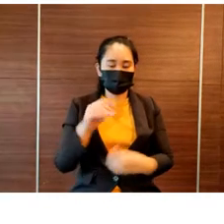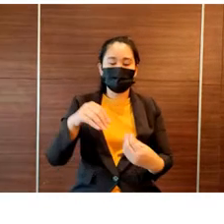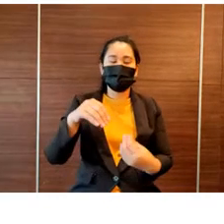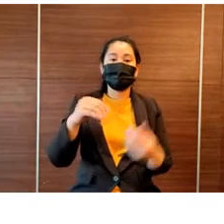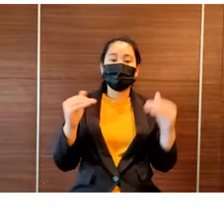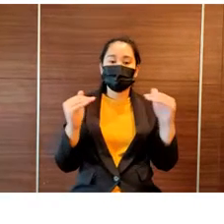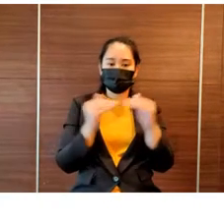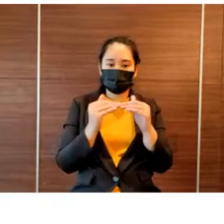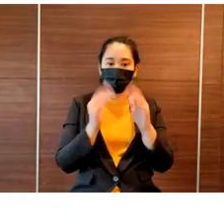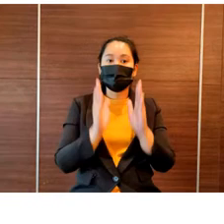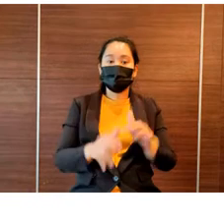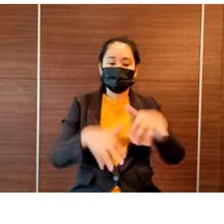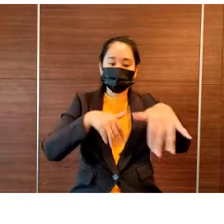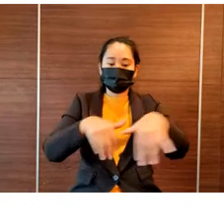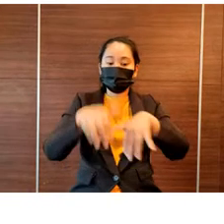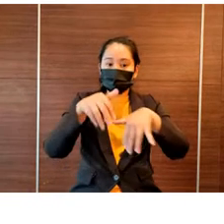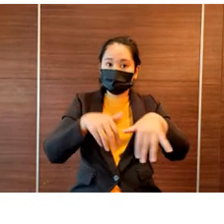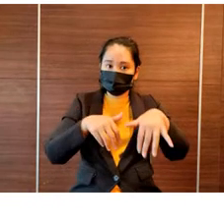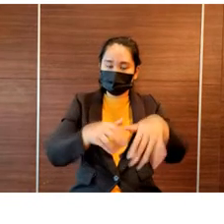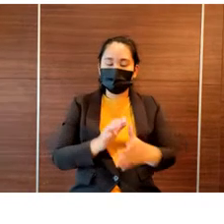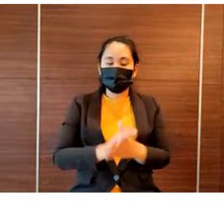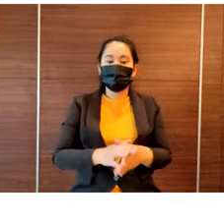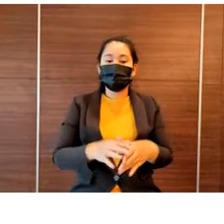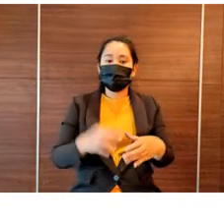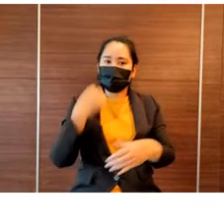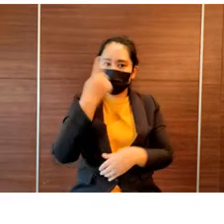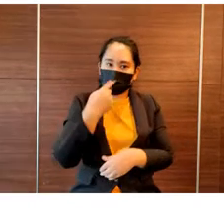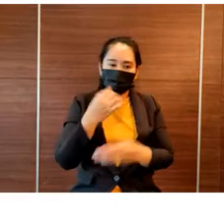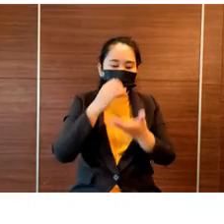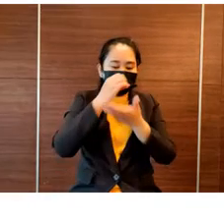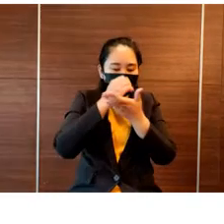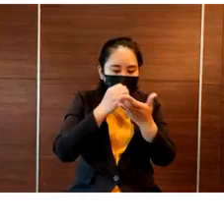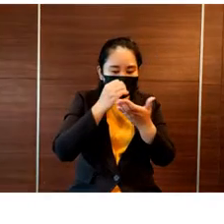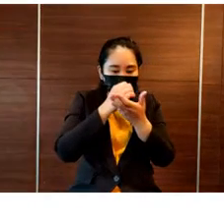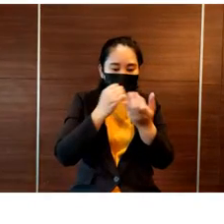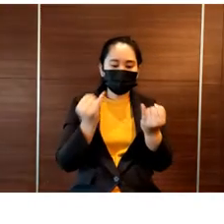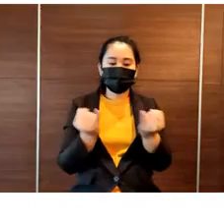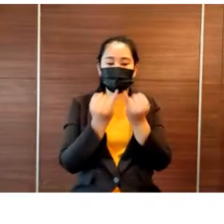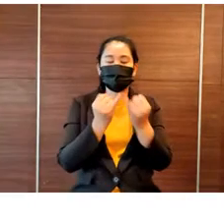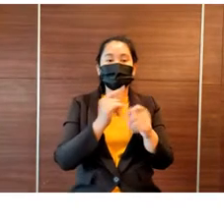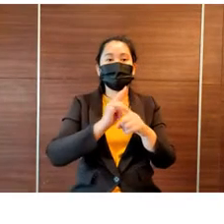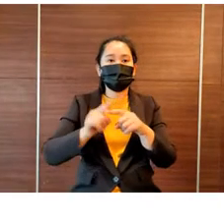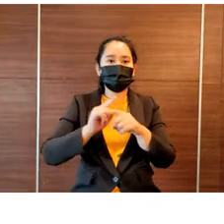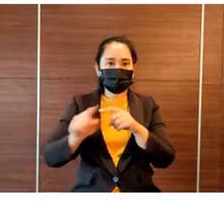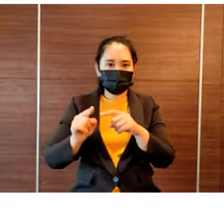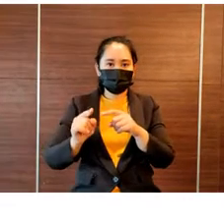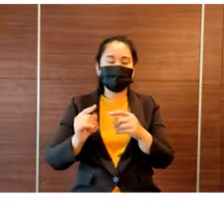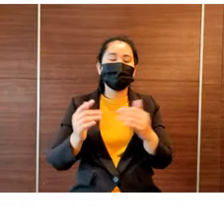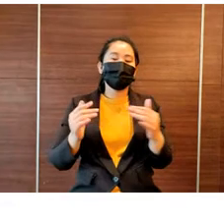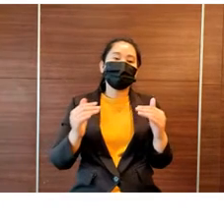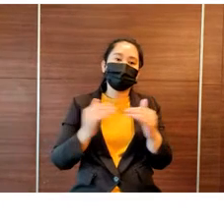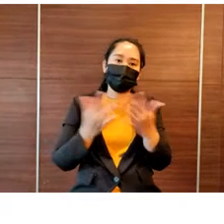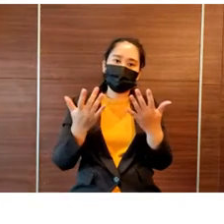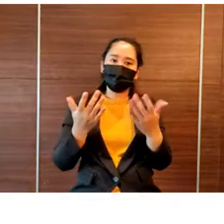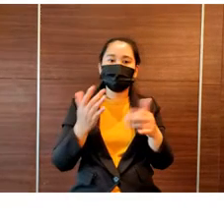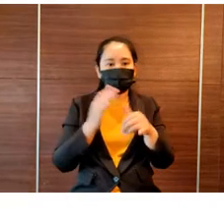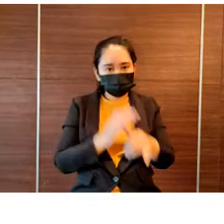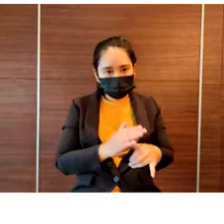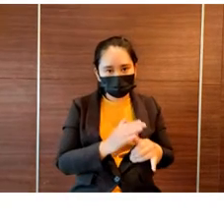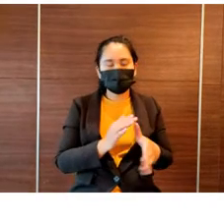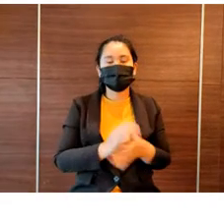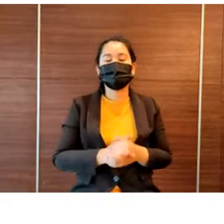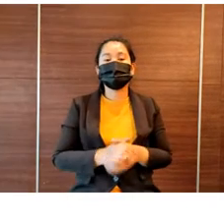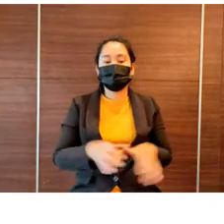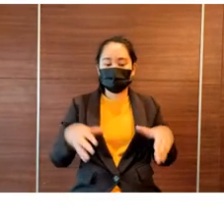ทธิมนุษยชนผู้ที่ใช้สารเสพติดเลวร้ายลงนะครับโดยเฉพาะอย่างยิ่งส